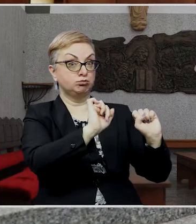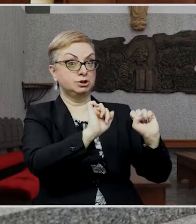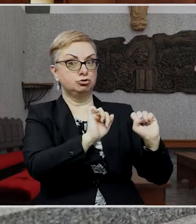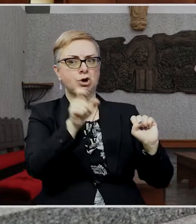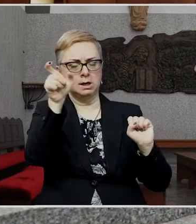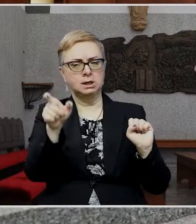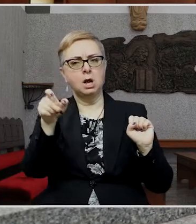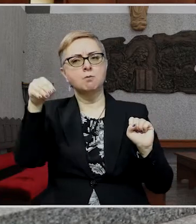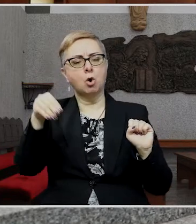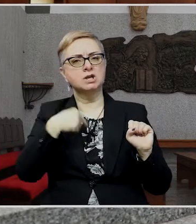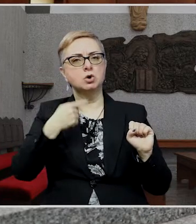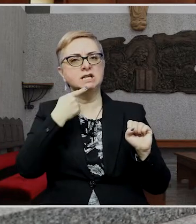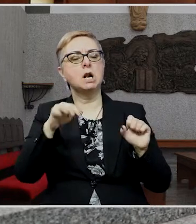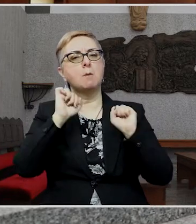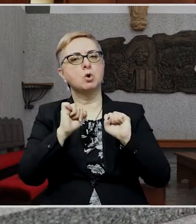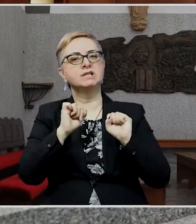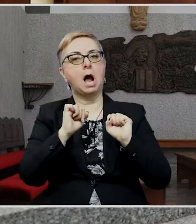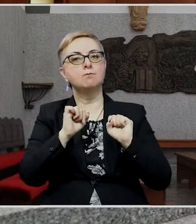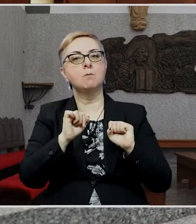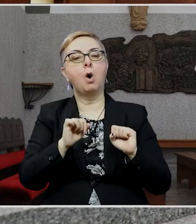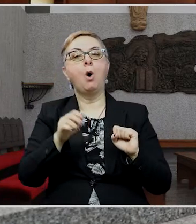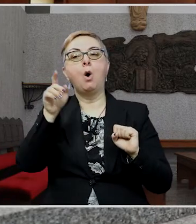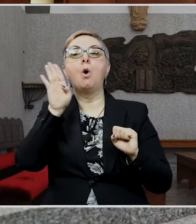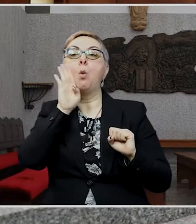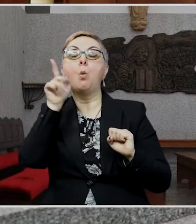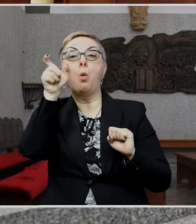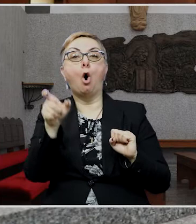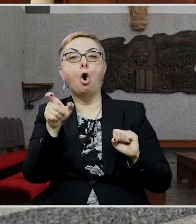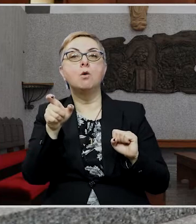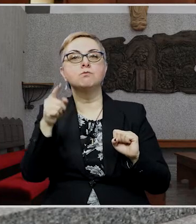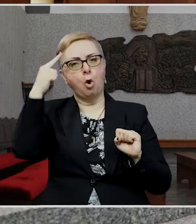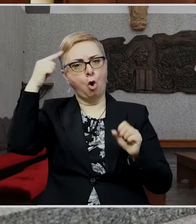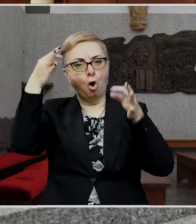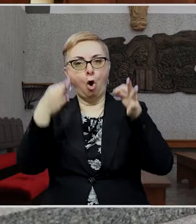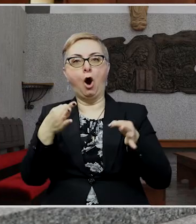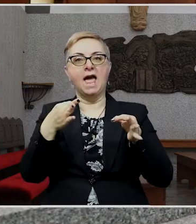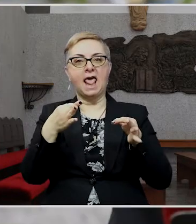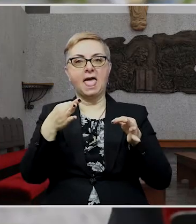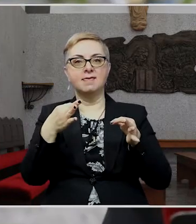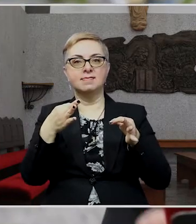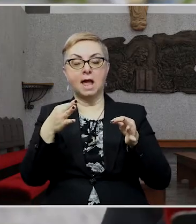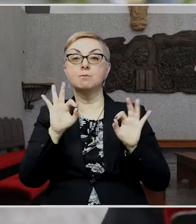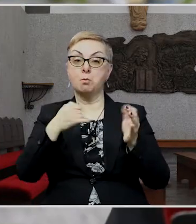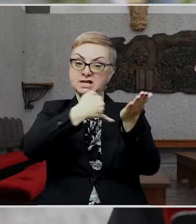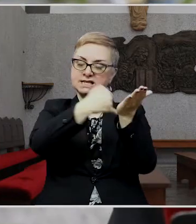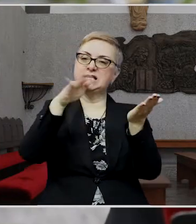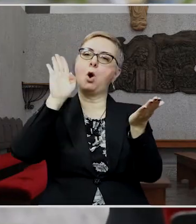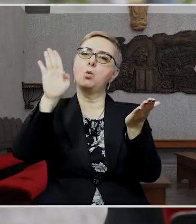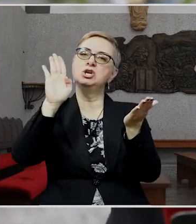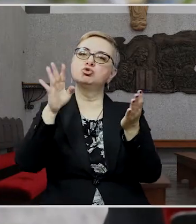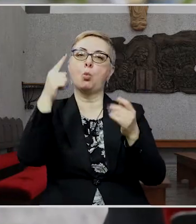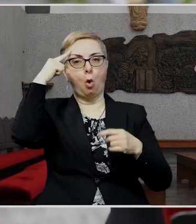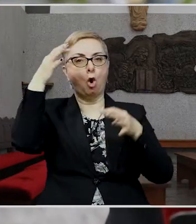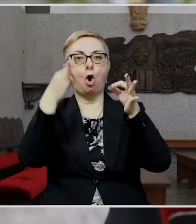mosè è l'uomo della coerenza e coerente con il suo sangue ed è coerente con